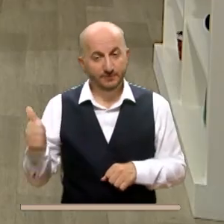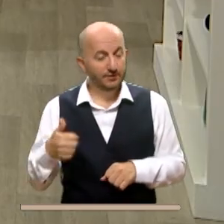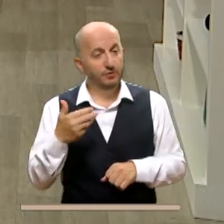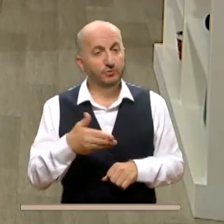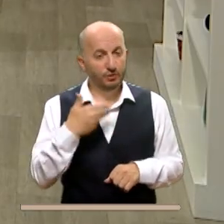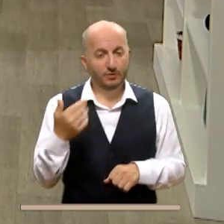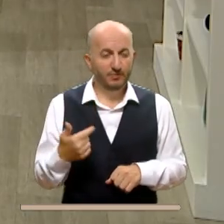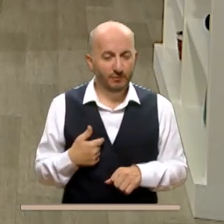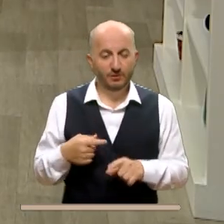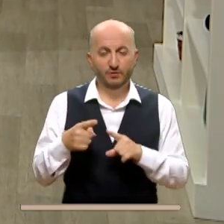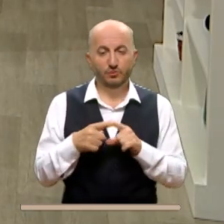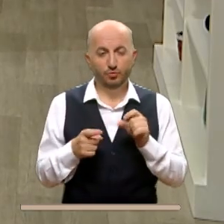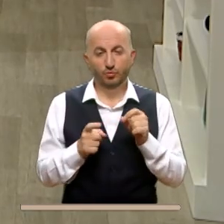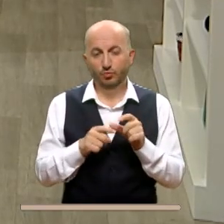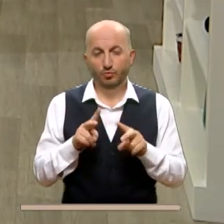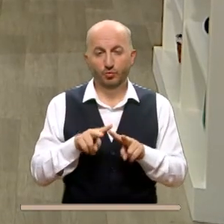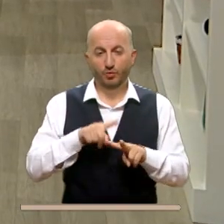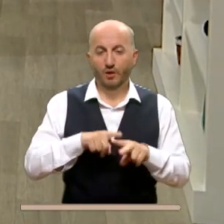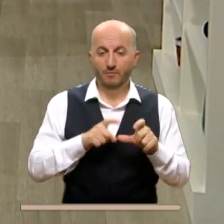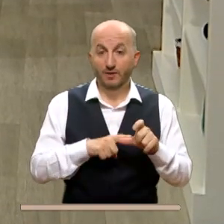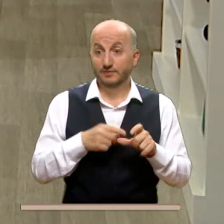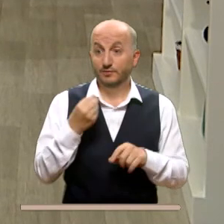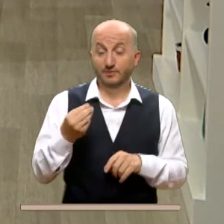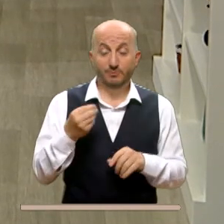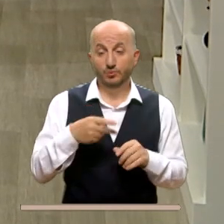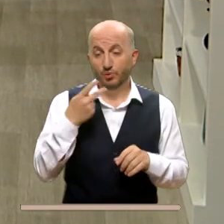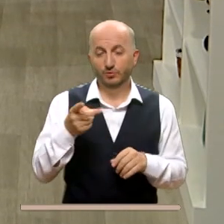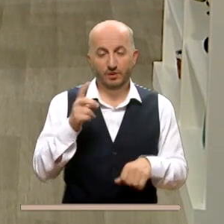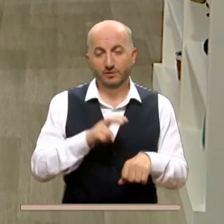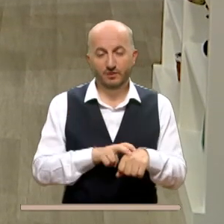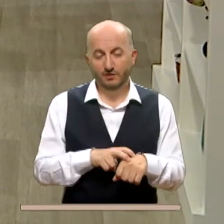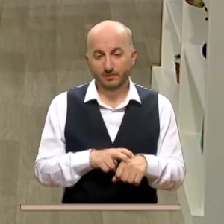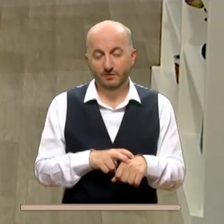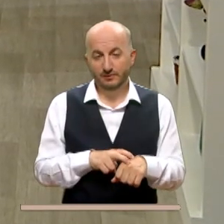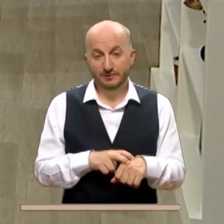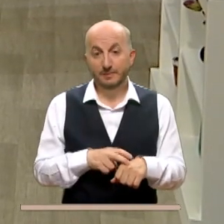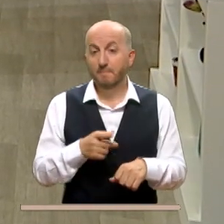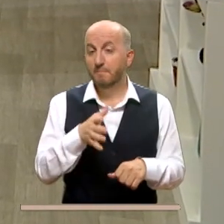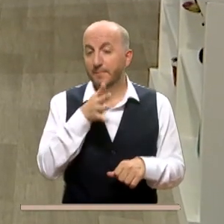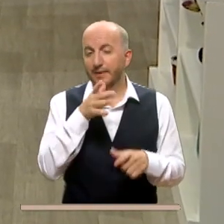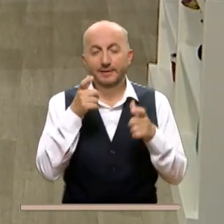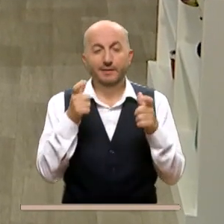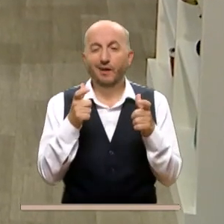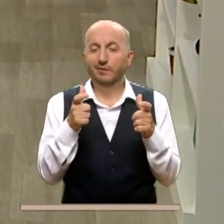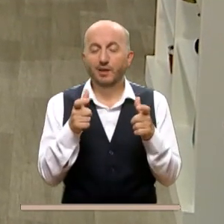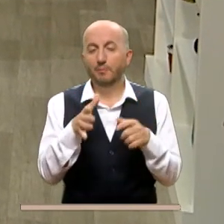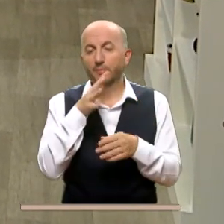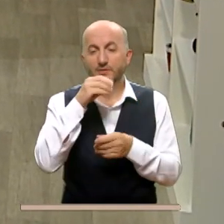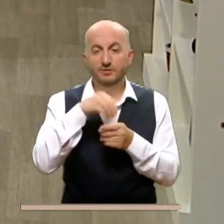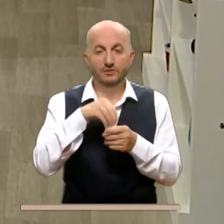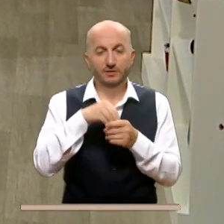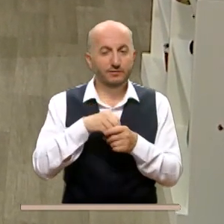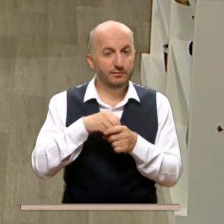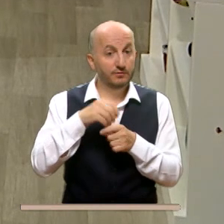bana Thomas Eliot'un çok güzel bir sözünü hatırlattı. Der ki, enformasyon çağında bilgi nerede? Bilginin içindeki